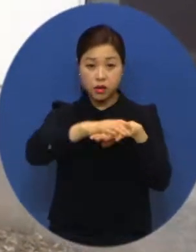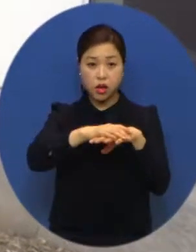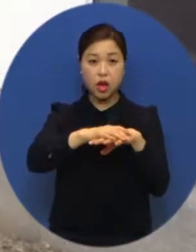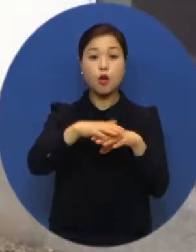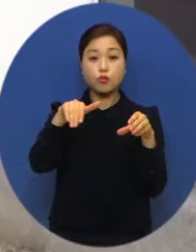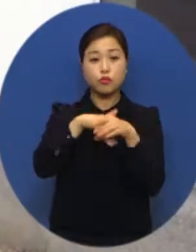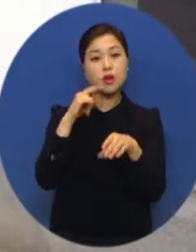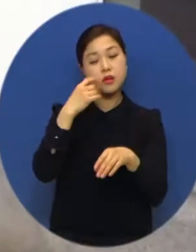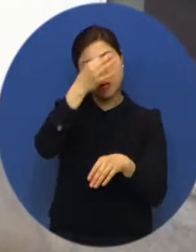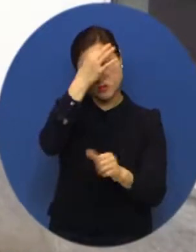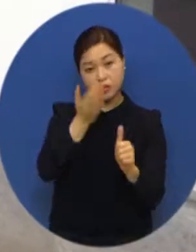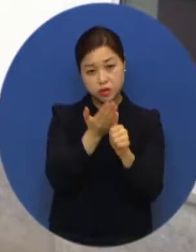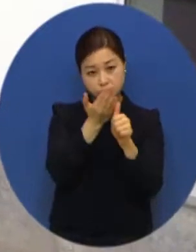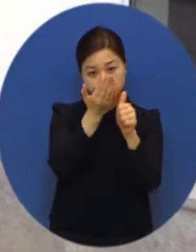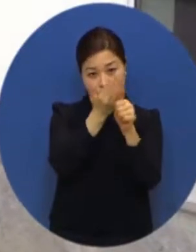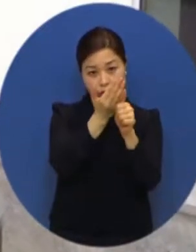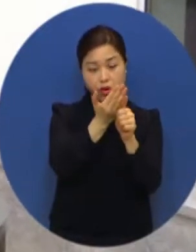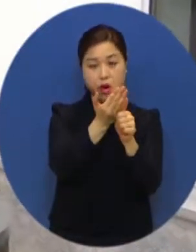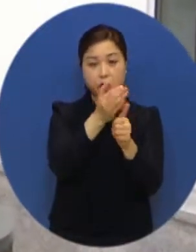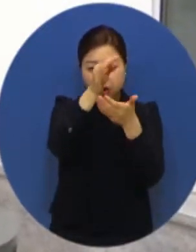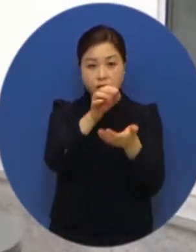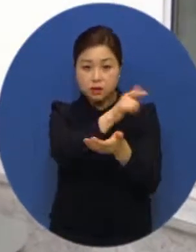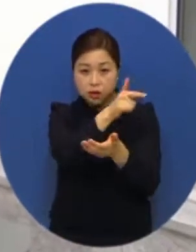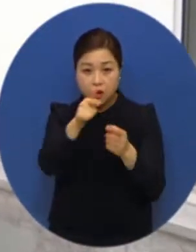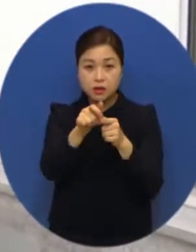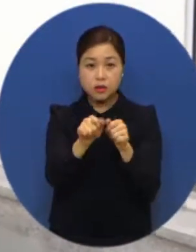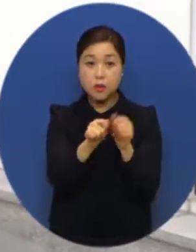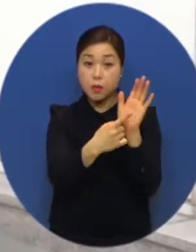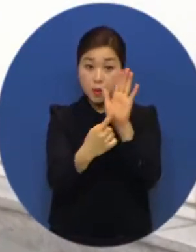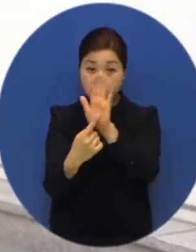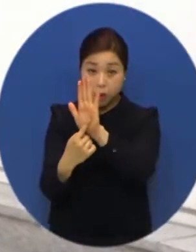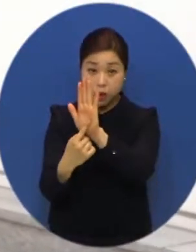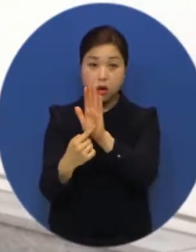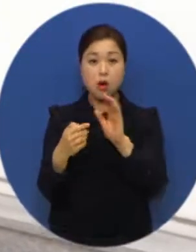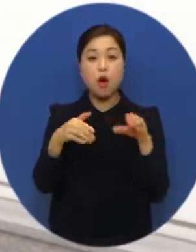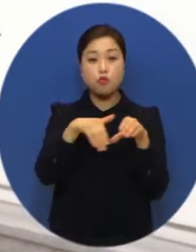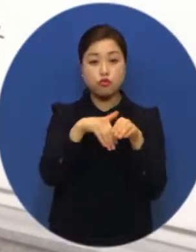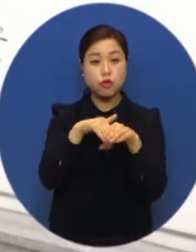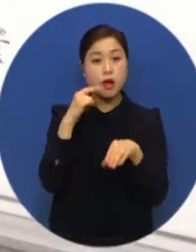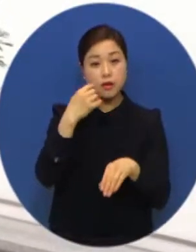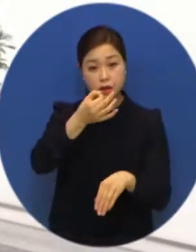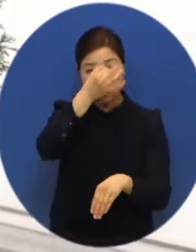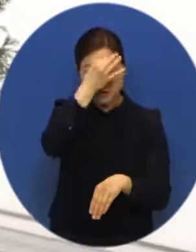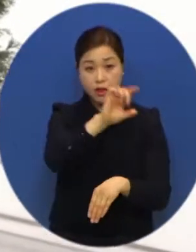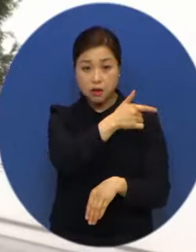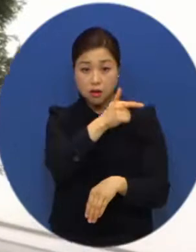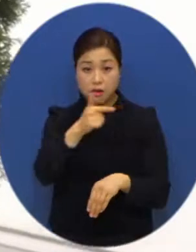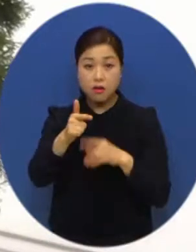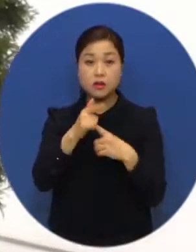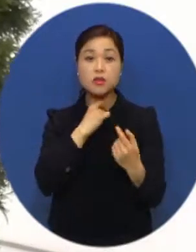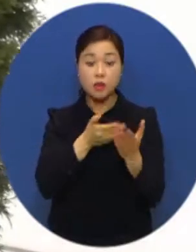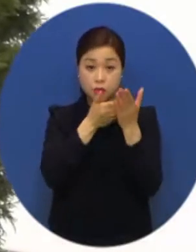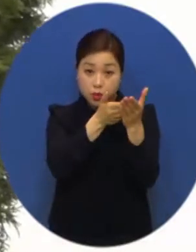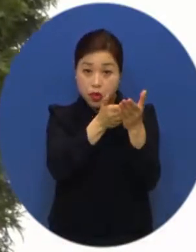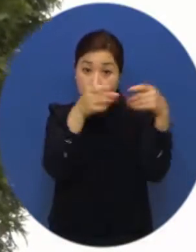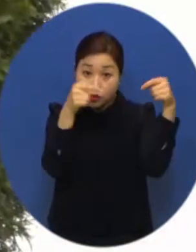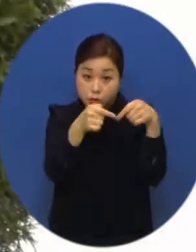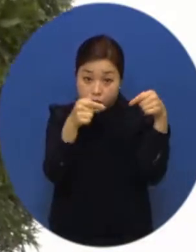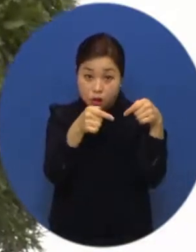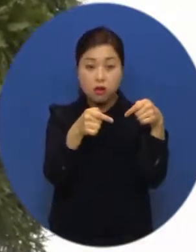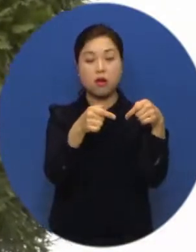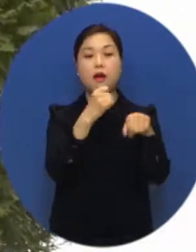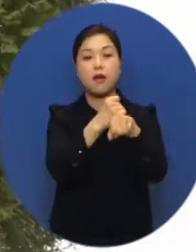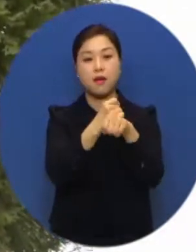키우고 문화유산을 널리 알리며 문화예술계의 다양한 요구를 조정하고 대변해온 대전문화재단. 오늘